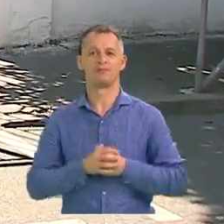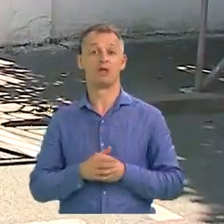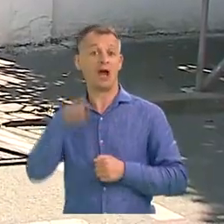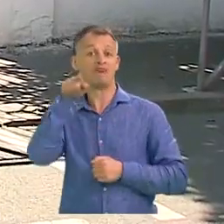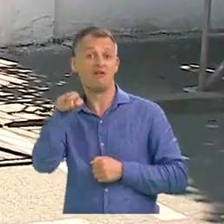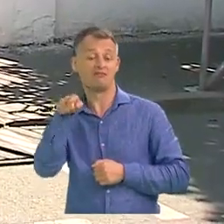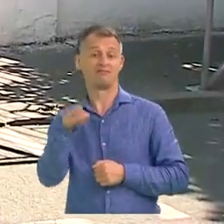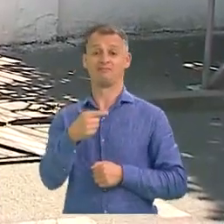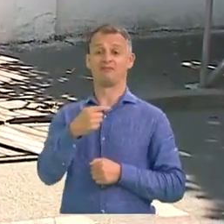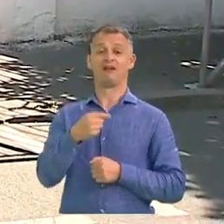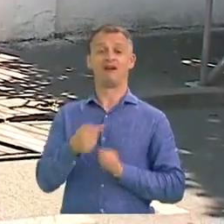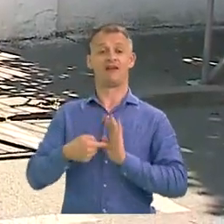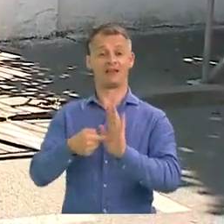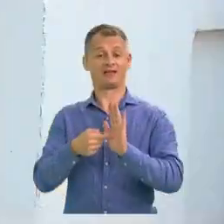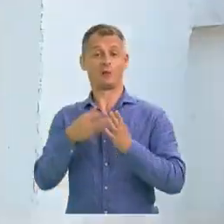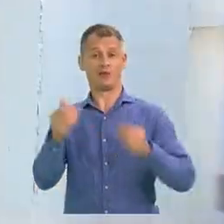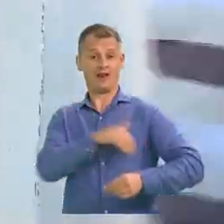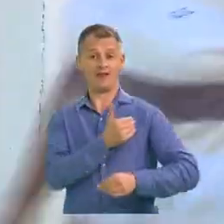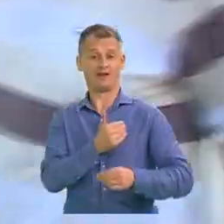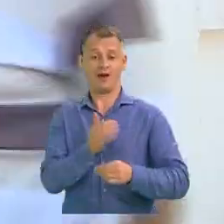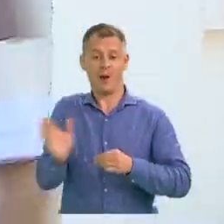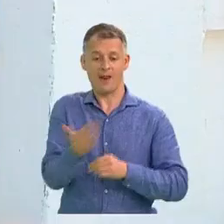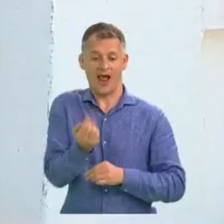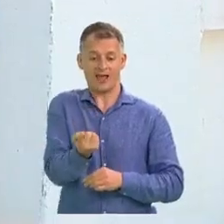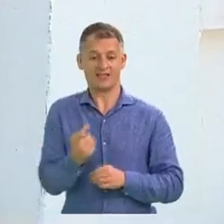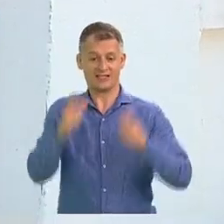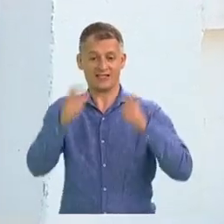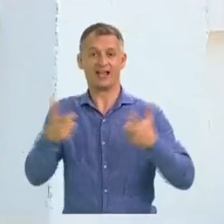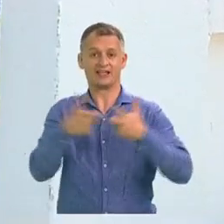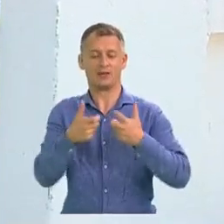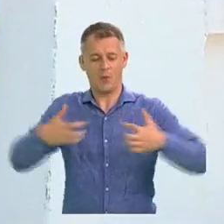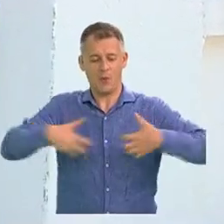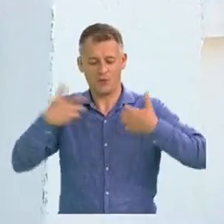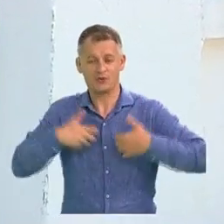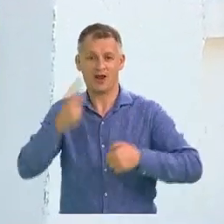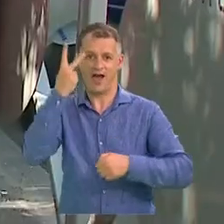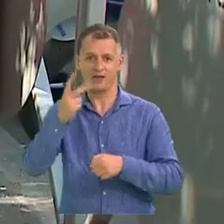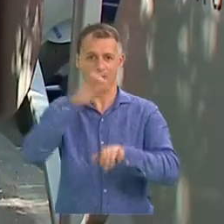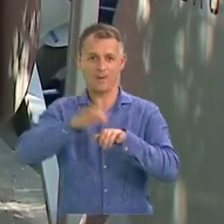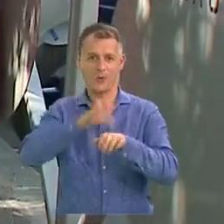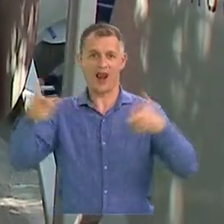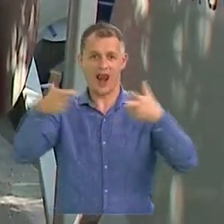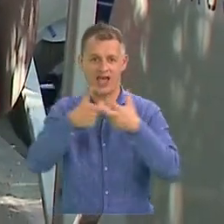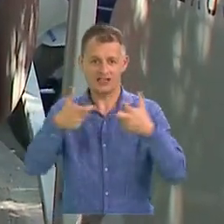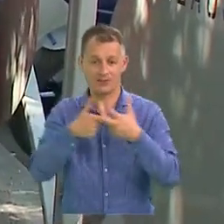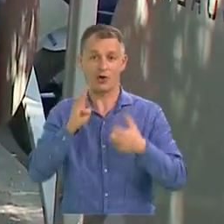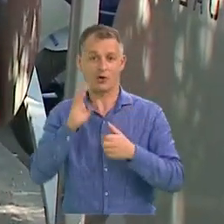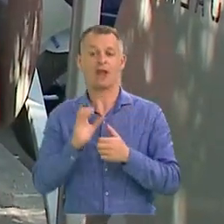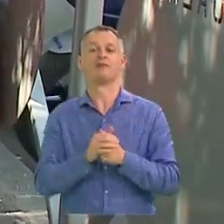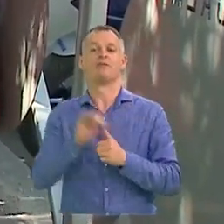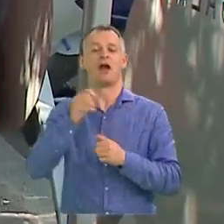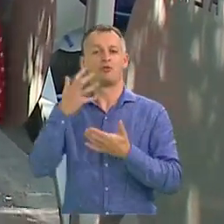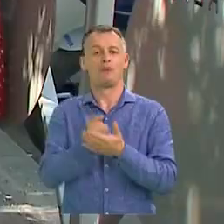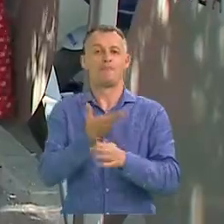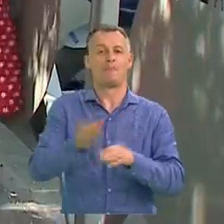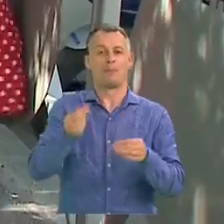Aceasta a fost reacția multor elevi care au ieșit astăzi în sălile de examen. Bucuroși și entuziasmați că la a doua probă a bacalaureatului s-au descurcat mult mai bine față de ieri,